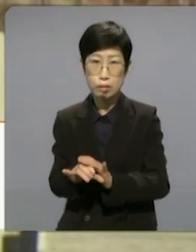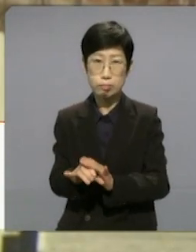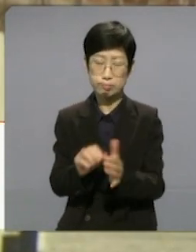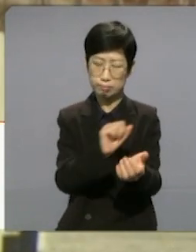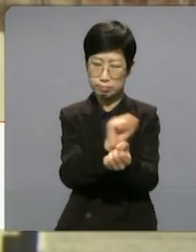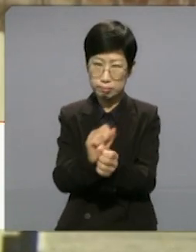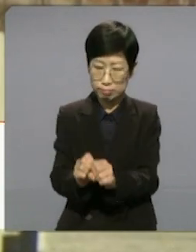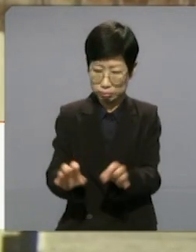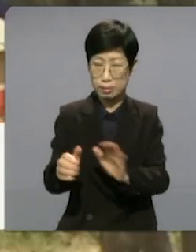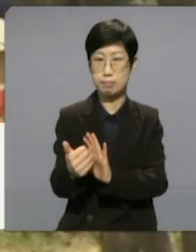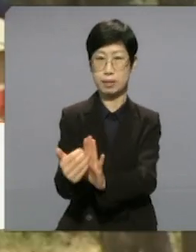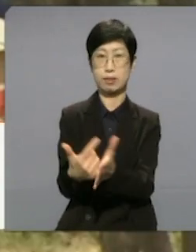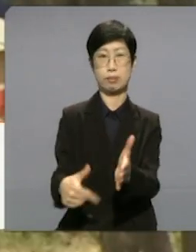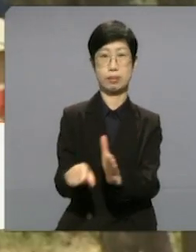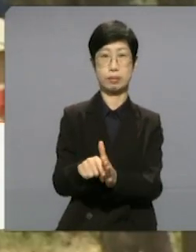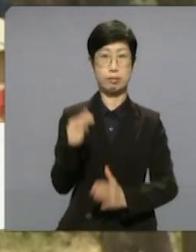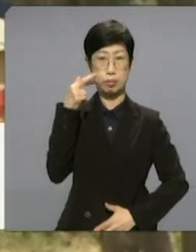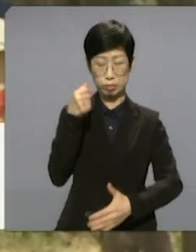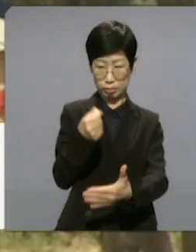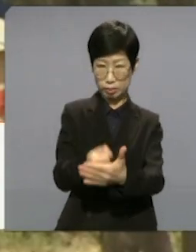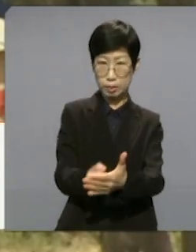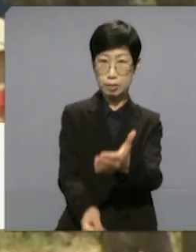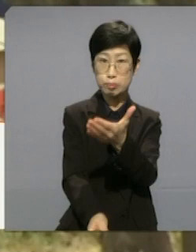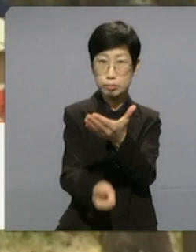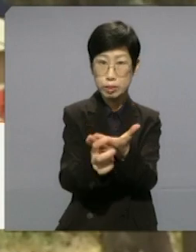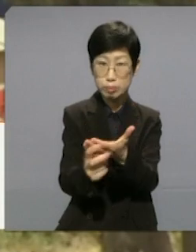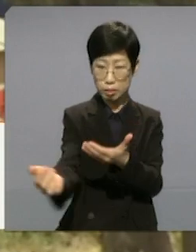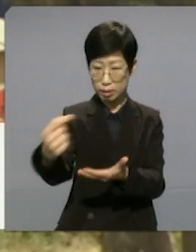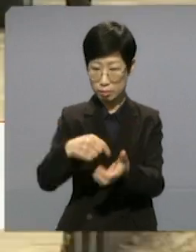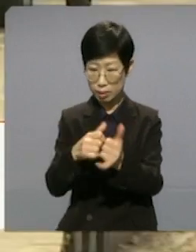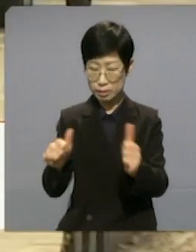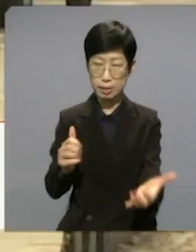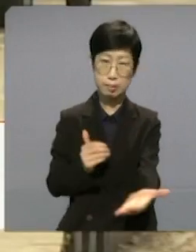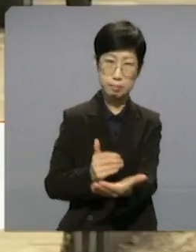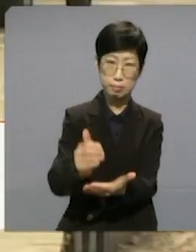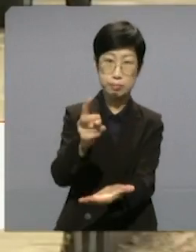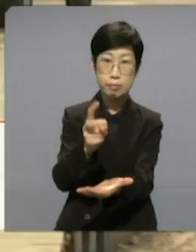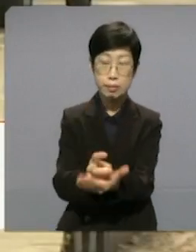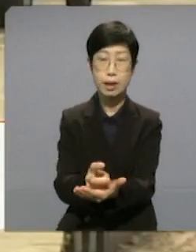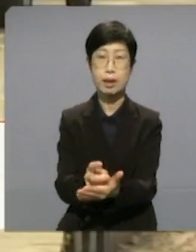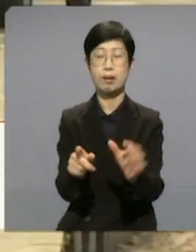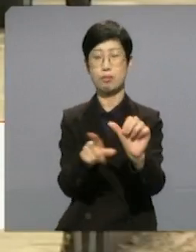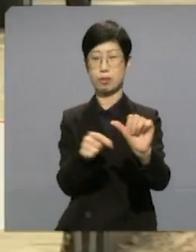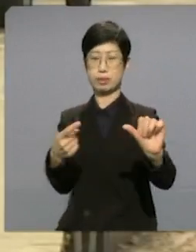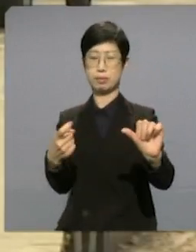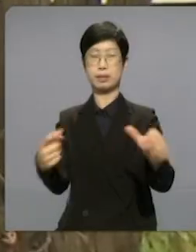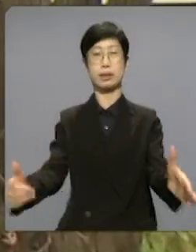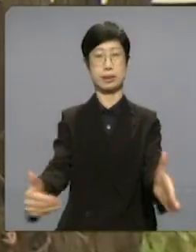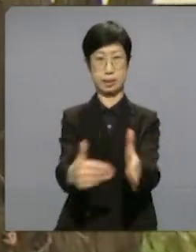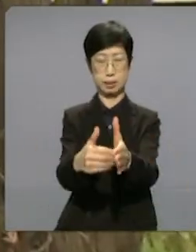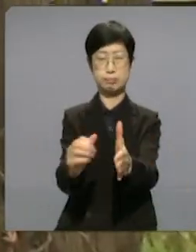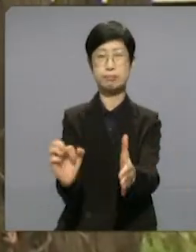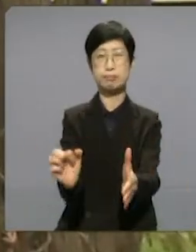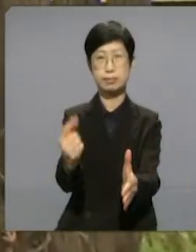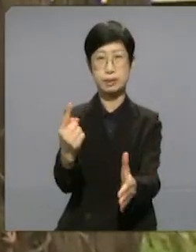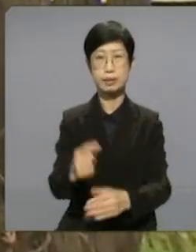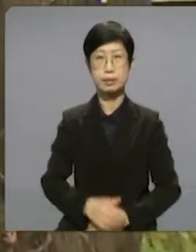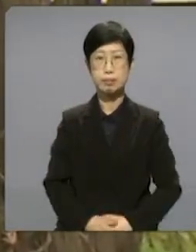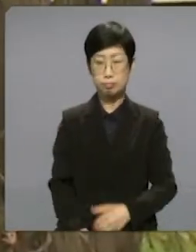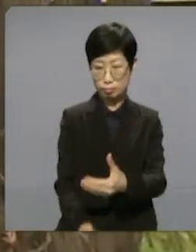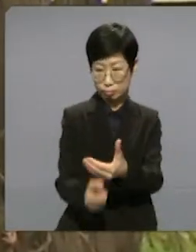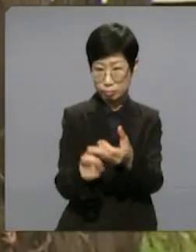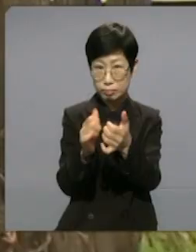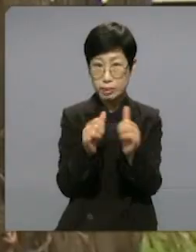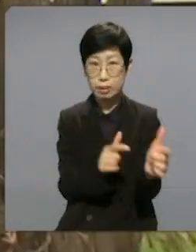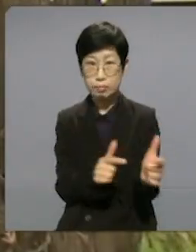위해 미국이 시행했던 불법 이민자 즉각 추방 제도가 오는 11일 종료되는 데 따른 겁니다. 불법 이민자들은